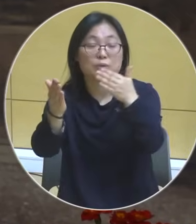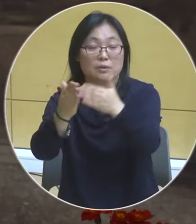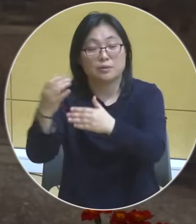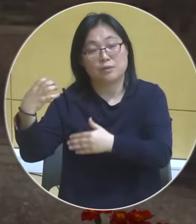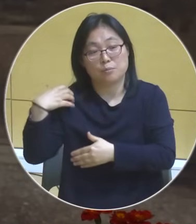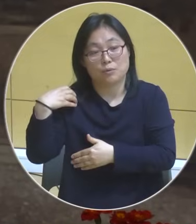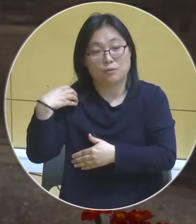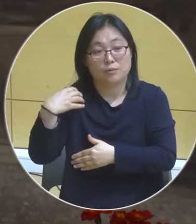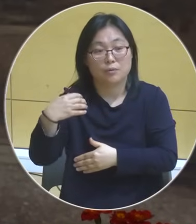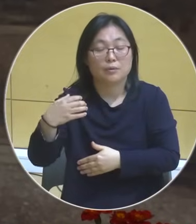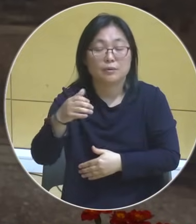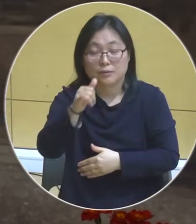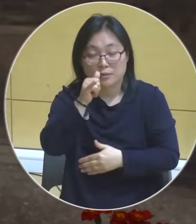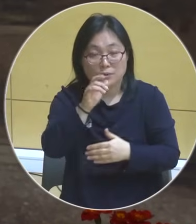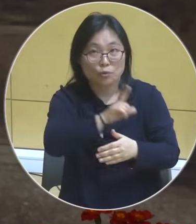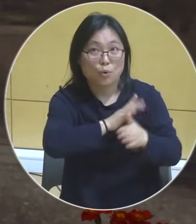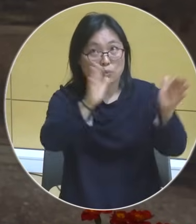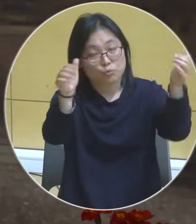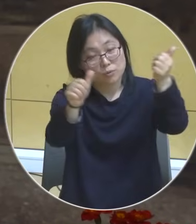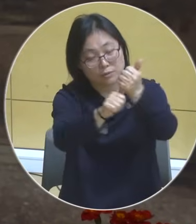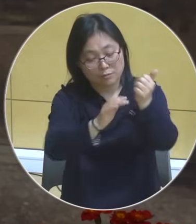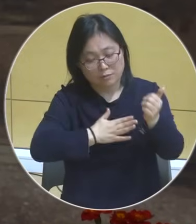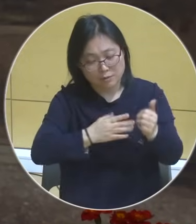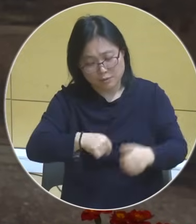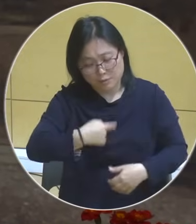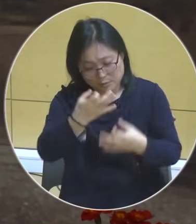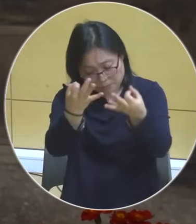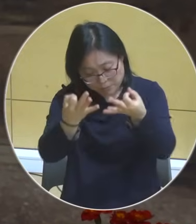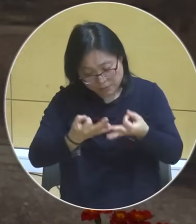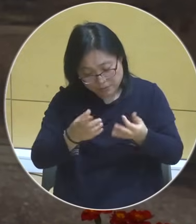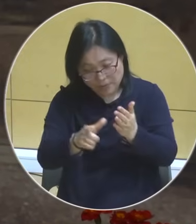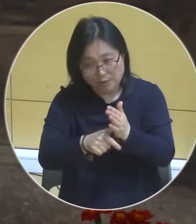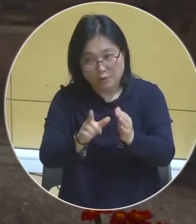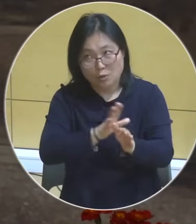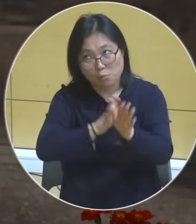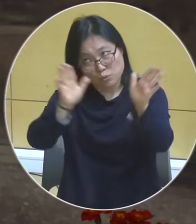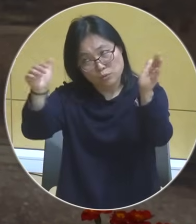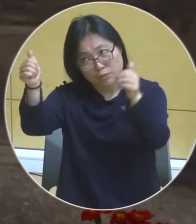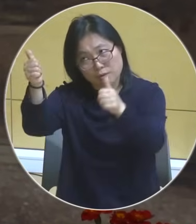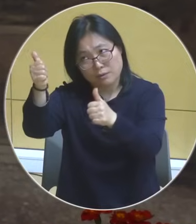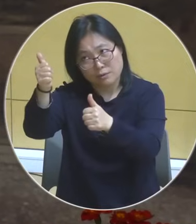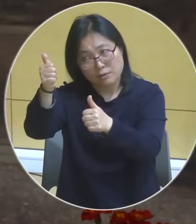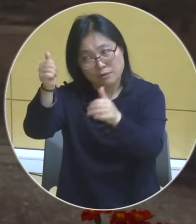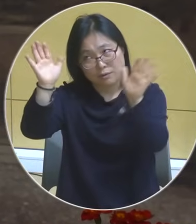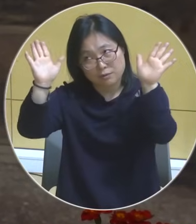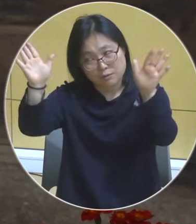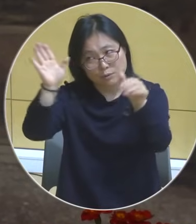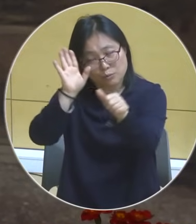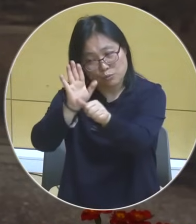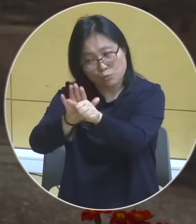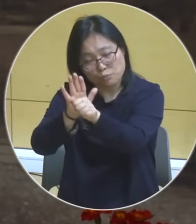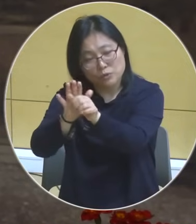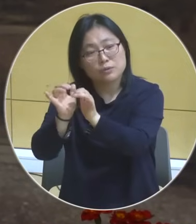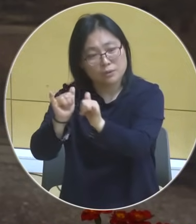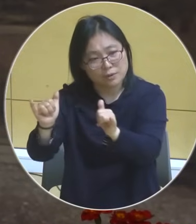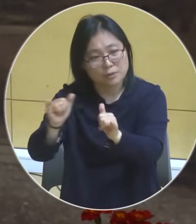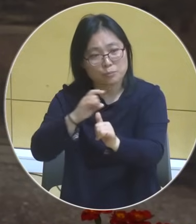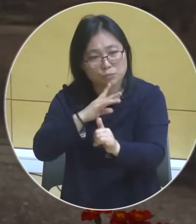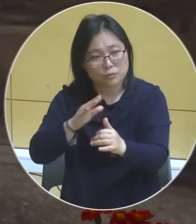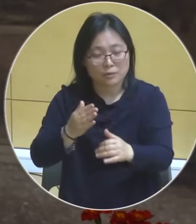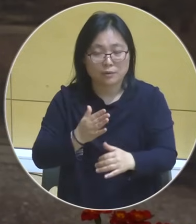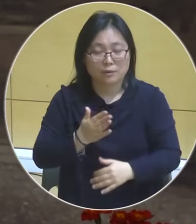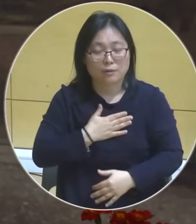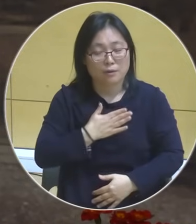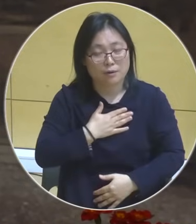그러나 여호수아는 자기 자신을 봅니다. 자기는 모세의 보좌관에 불과했습니다. 모세는 자기가